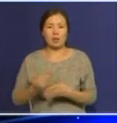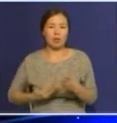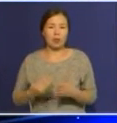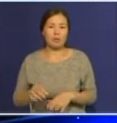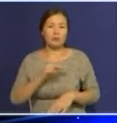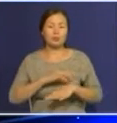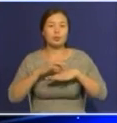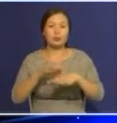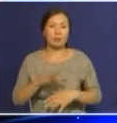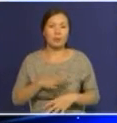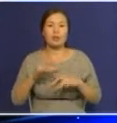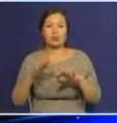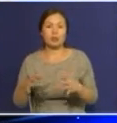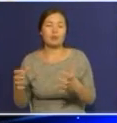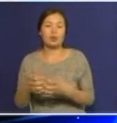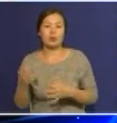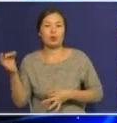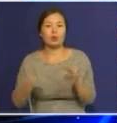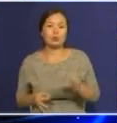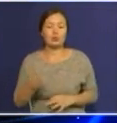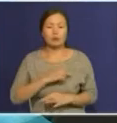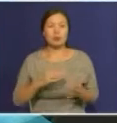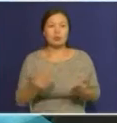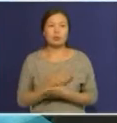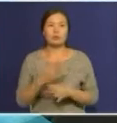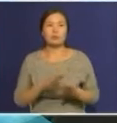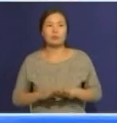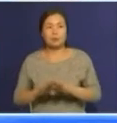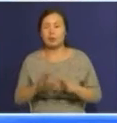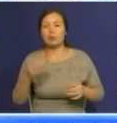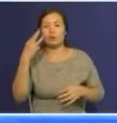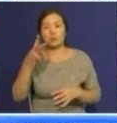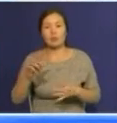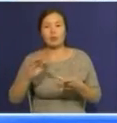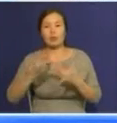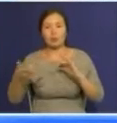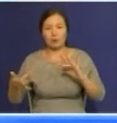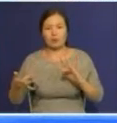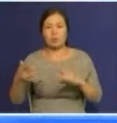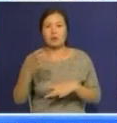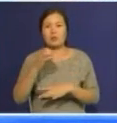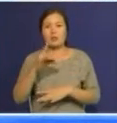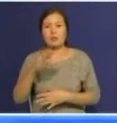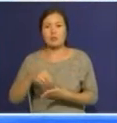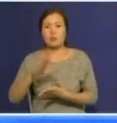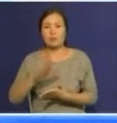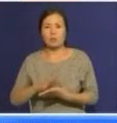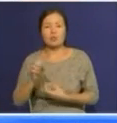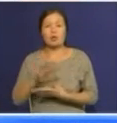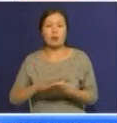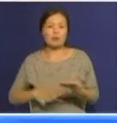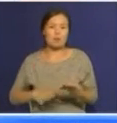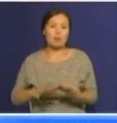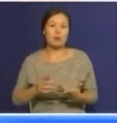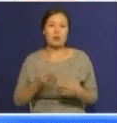жұмыстарын жүргізді. Шара барысында сот жұмысының заманауи нысандарын және озық электронды сервистерді енгізу жалғастыру,